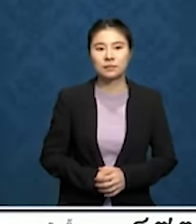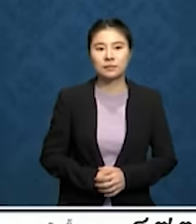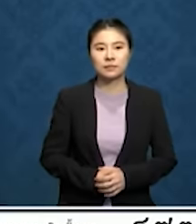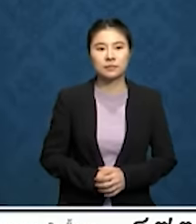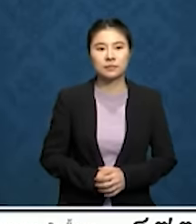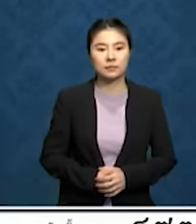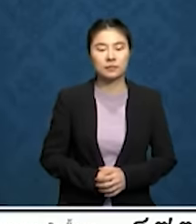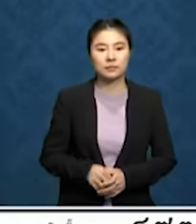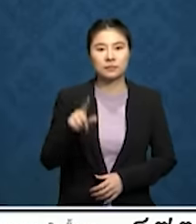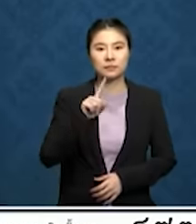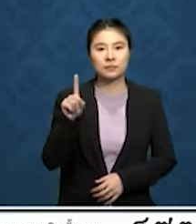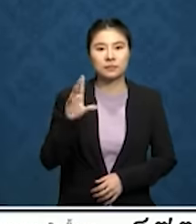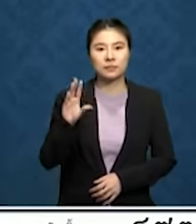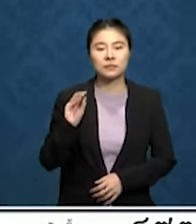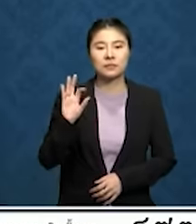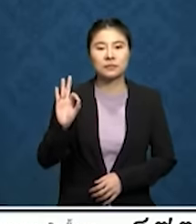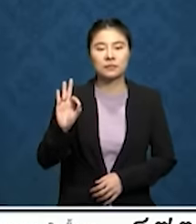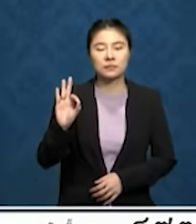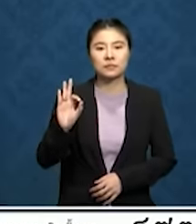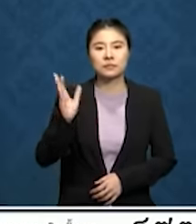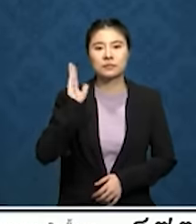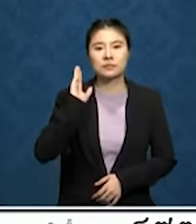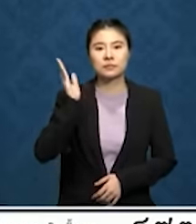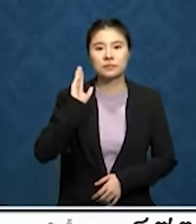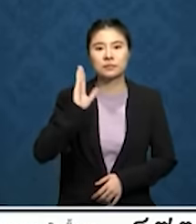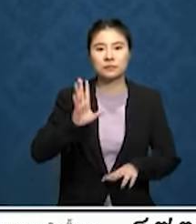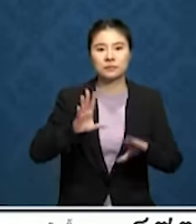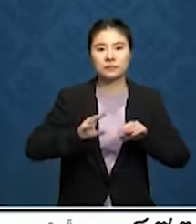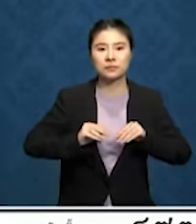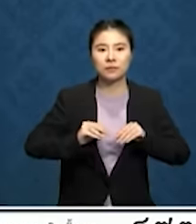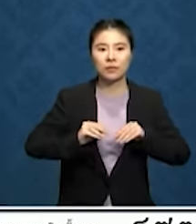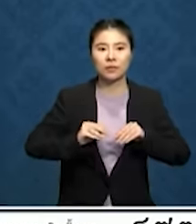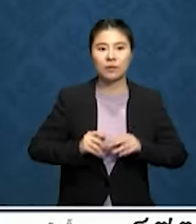159นายธนพัฒน์ศรีชนะ เห็นชอบครับ